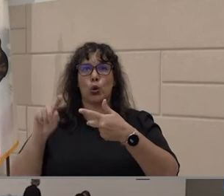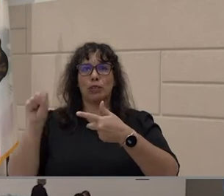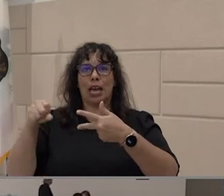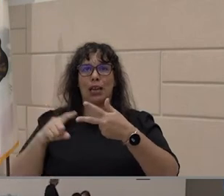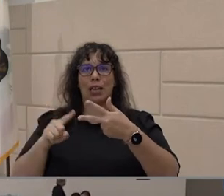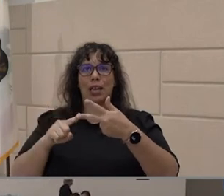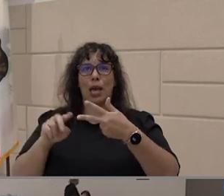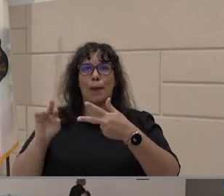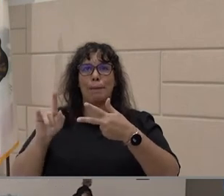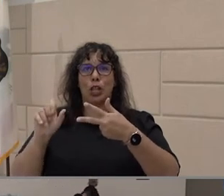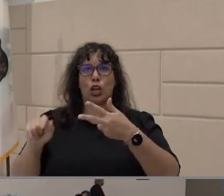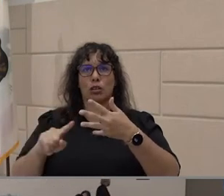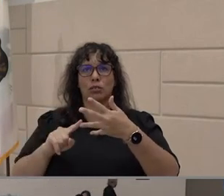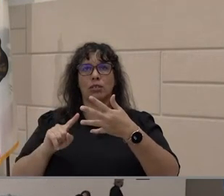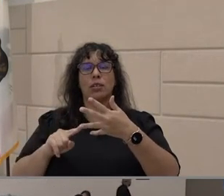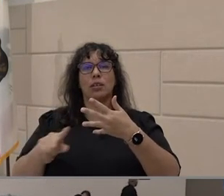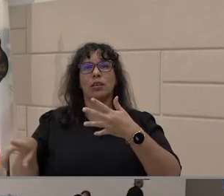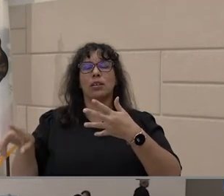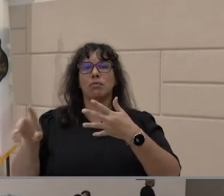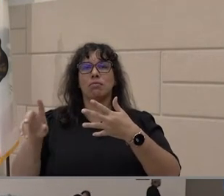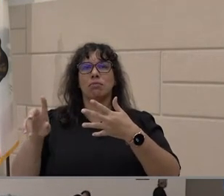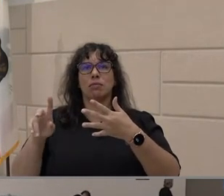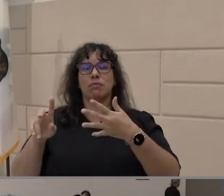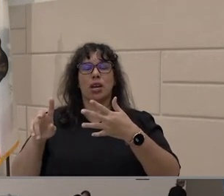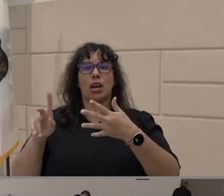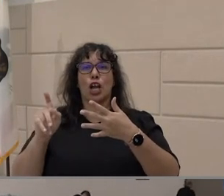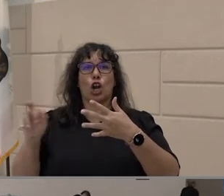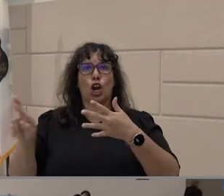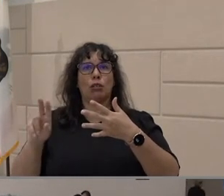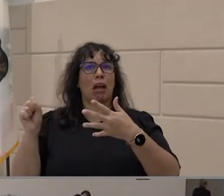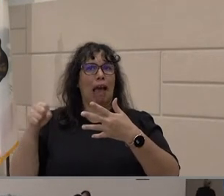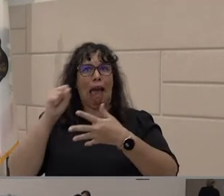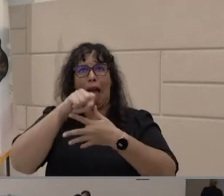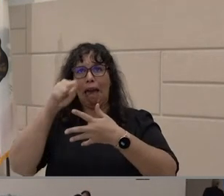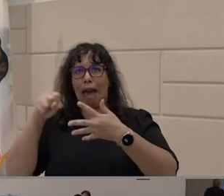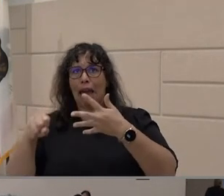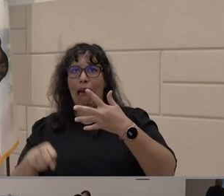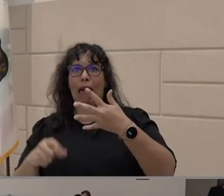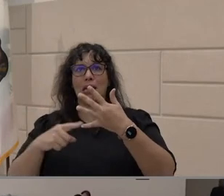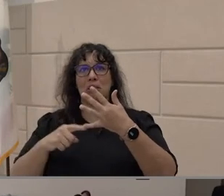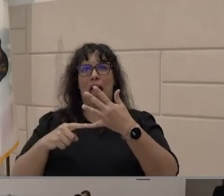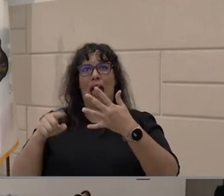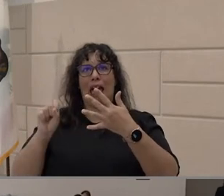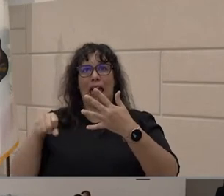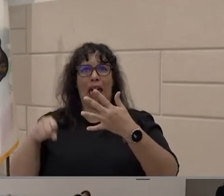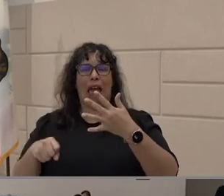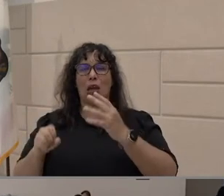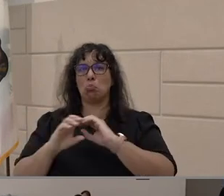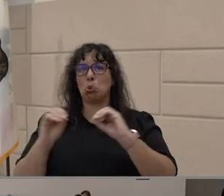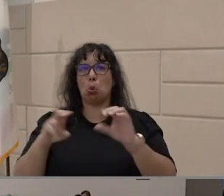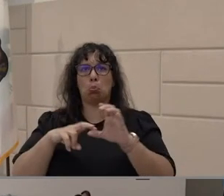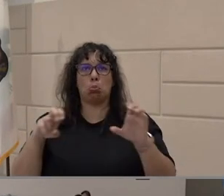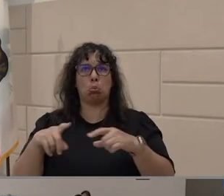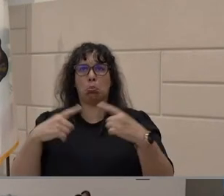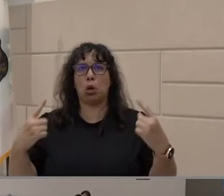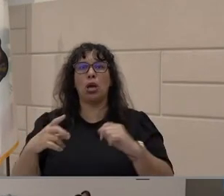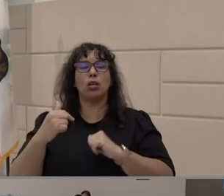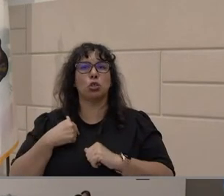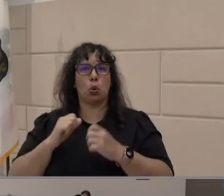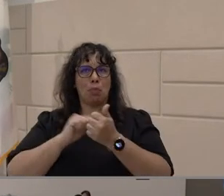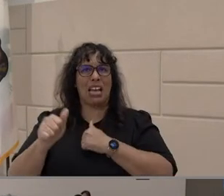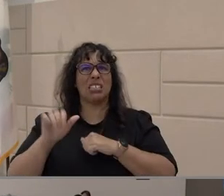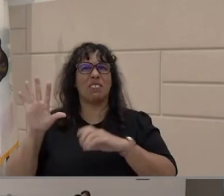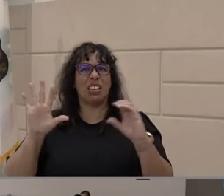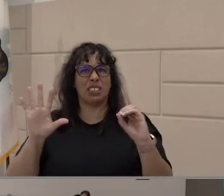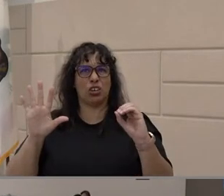គ្រប់គ្រងគាត់គ្រប់គ្រងអត់មានការចំទាស់ទេមានគ្រប់គ្រងសម្លេង5ទួលនឹង0